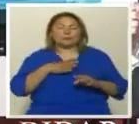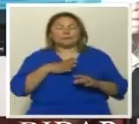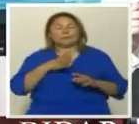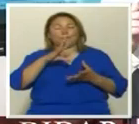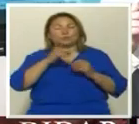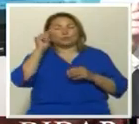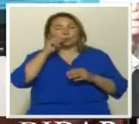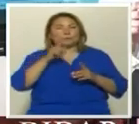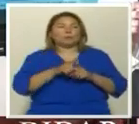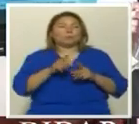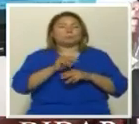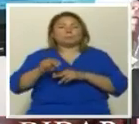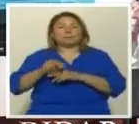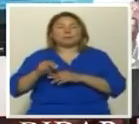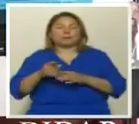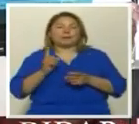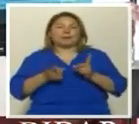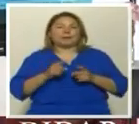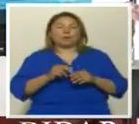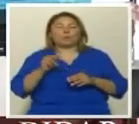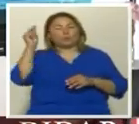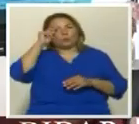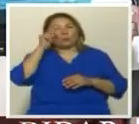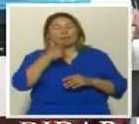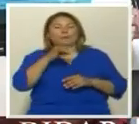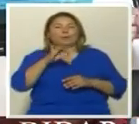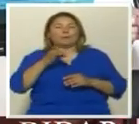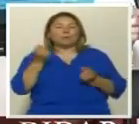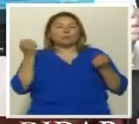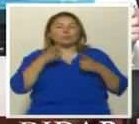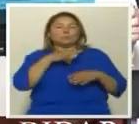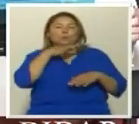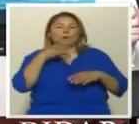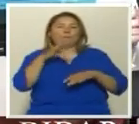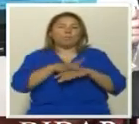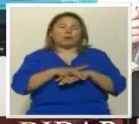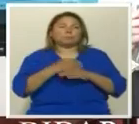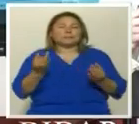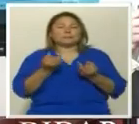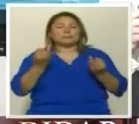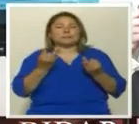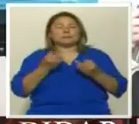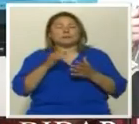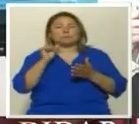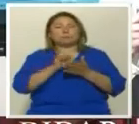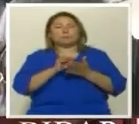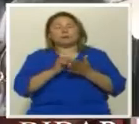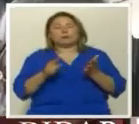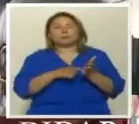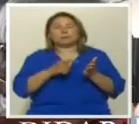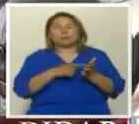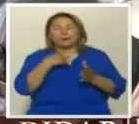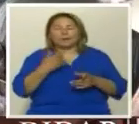хорошо применять такую методику преподавания на реальных уроках географии мы узнали много фактов меня заинтересовали публикации в журнале